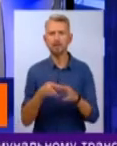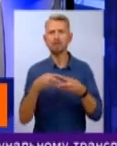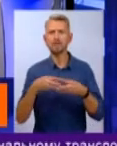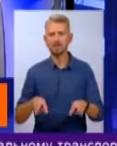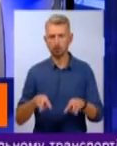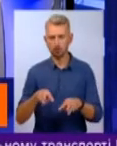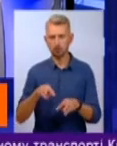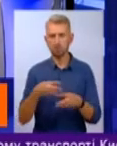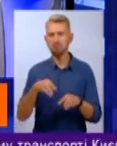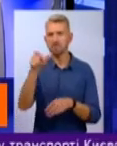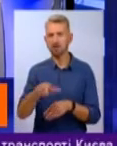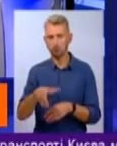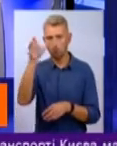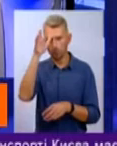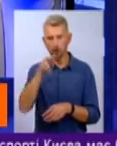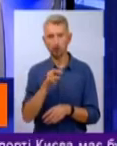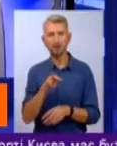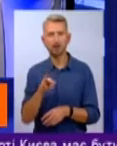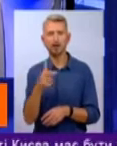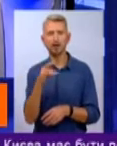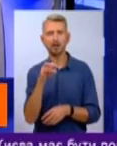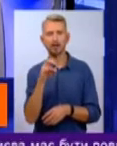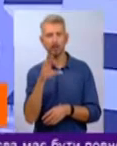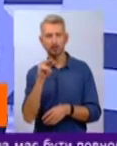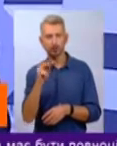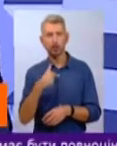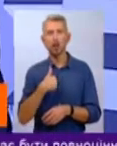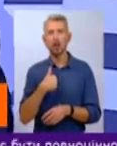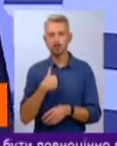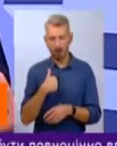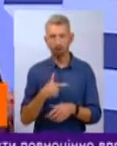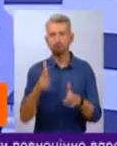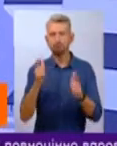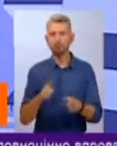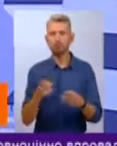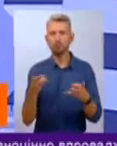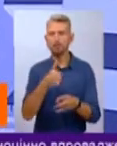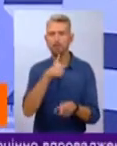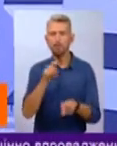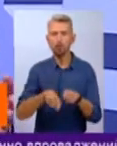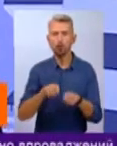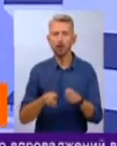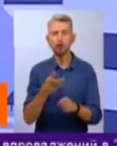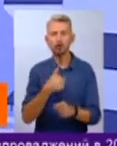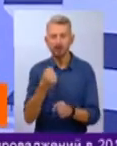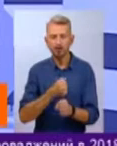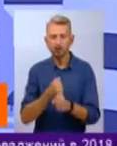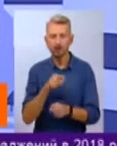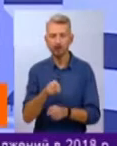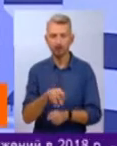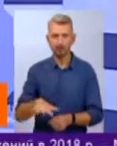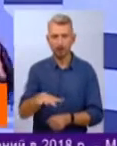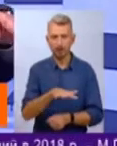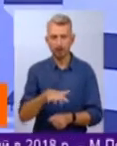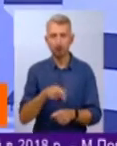Михайлівною Гриневич, і я підтримую ту філософію, що повинно бути пілотування для того, щоб ми відпрацювали на цих майданчиках. Це